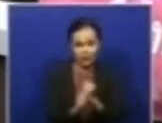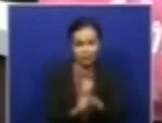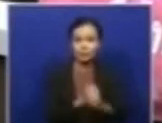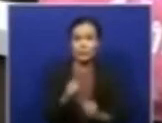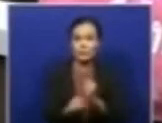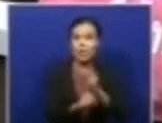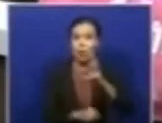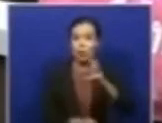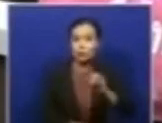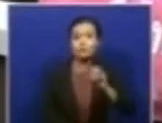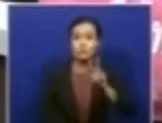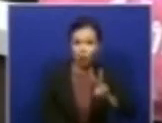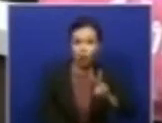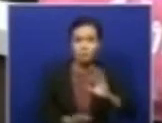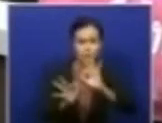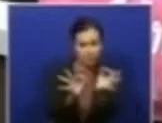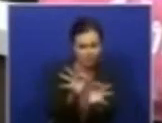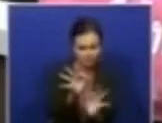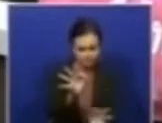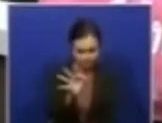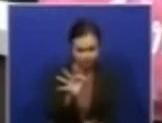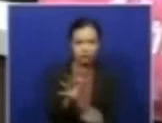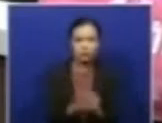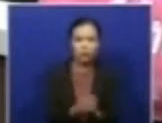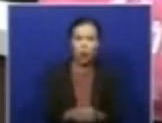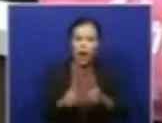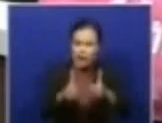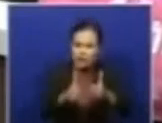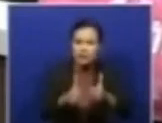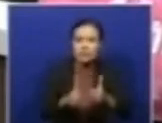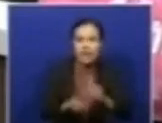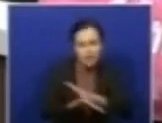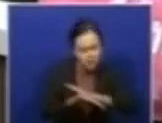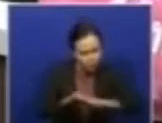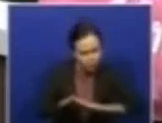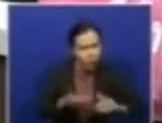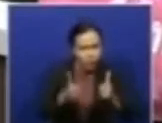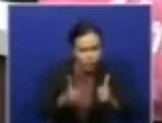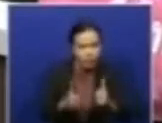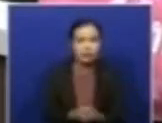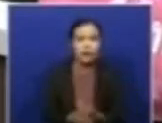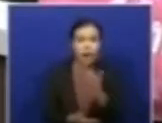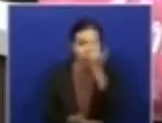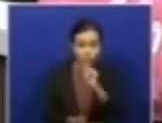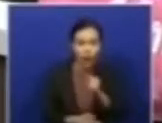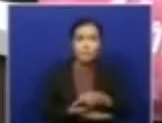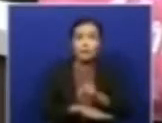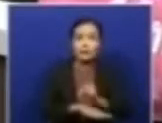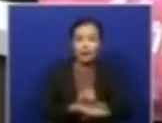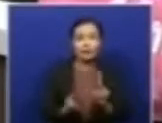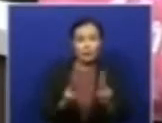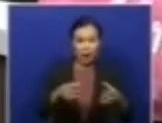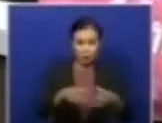62มันต้องมีเนื้อหาสาระให้ดีกว่านี้เรียบร้อยกว่านี้เพราะคนที่เป็นประธานกรรมการชุด